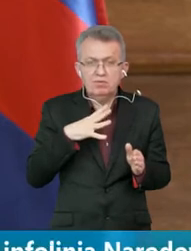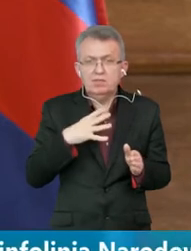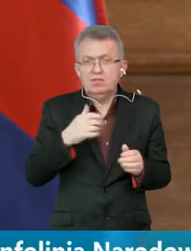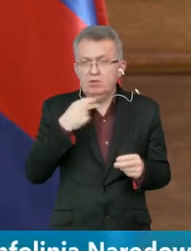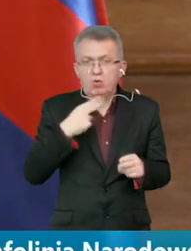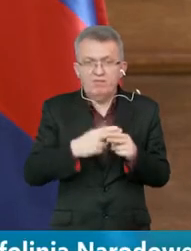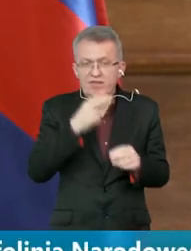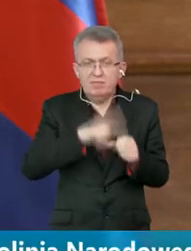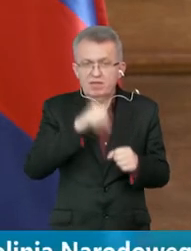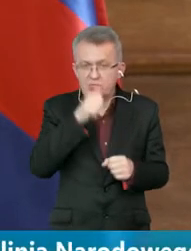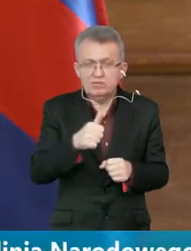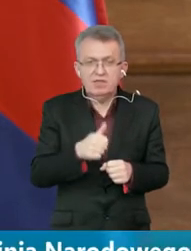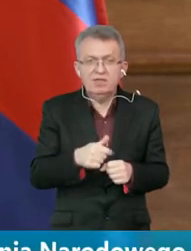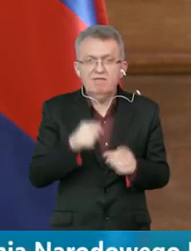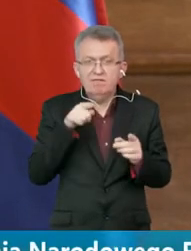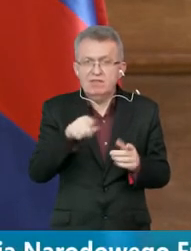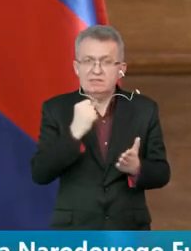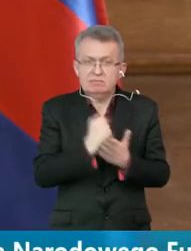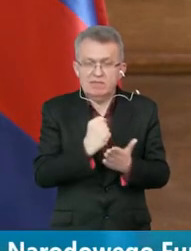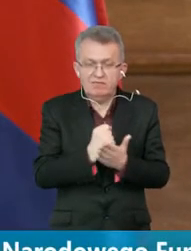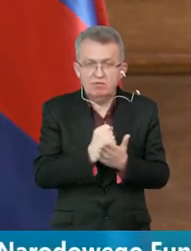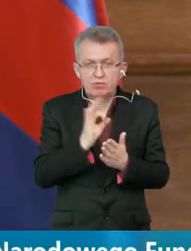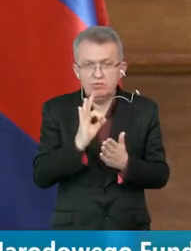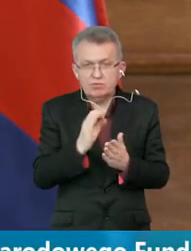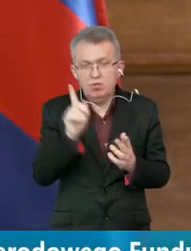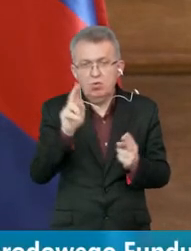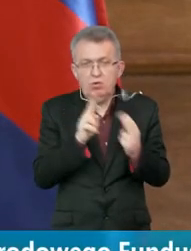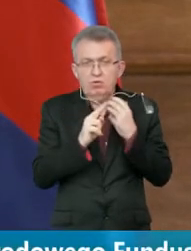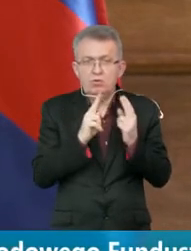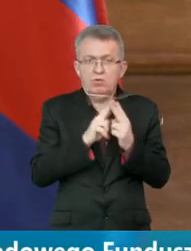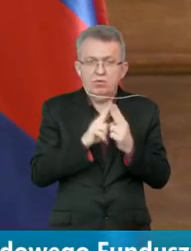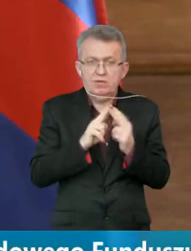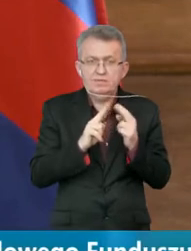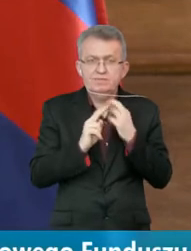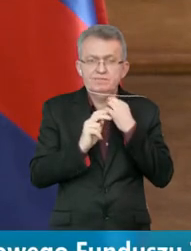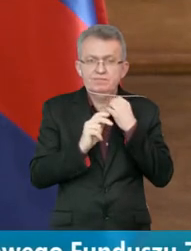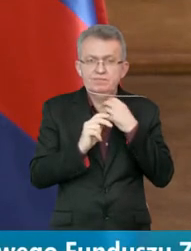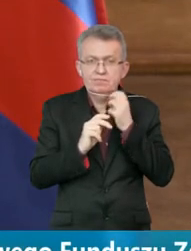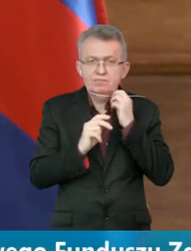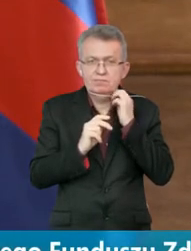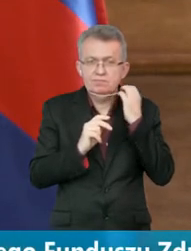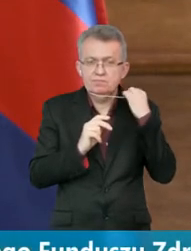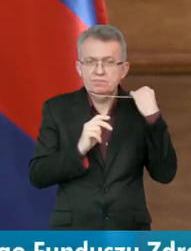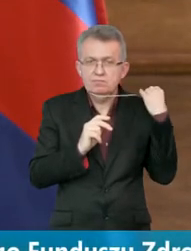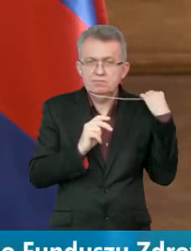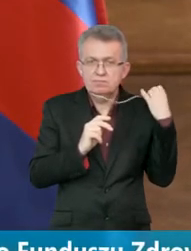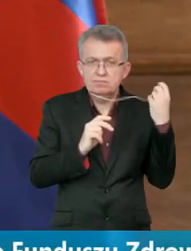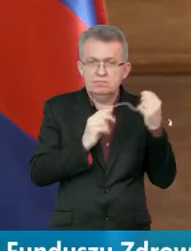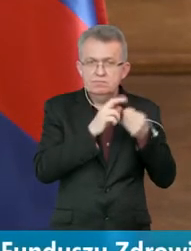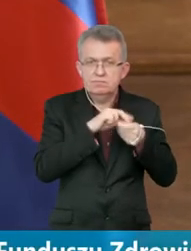w terminie? Pani Doroto, w tej materii prosiłbym o kontakt z swoim dyrektorem